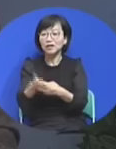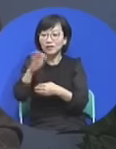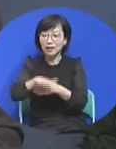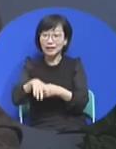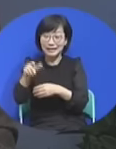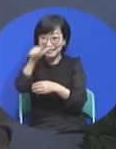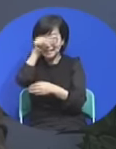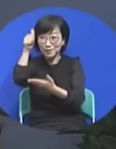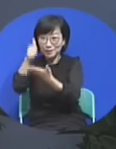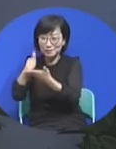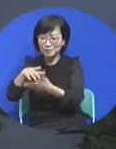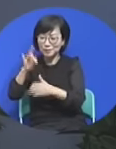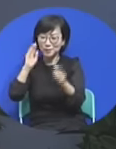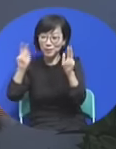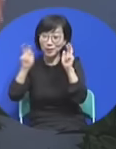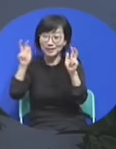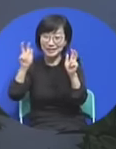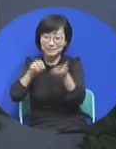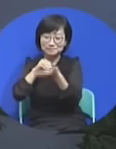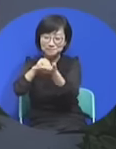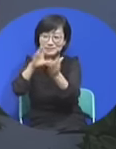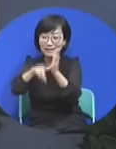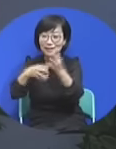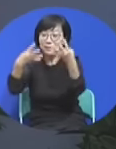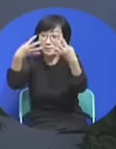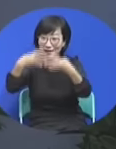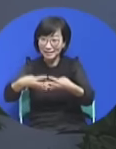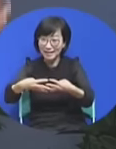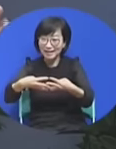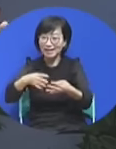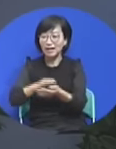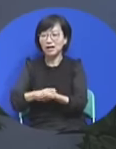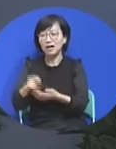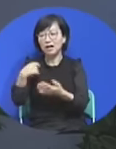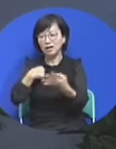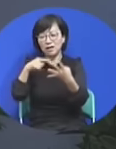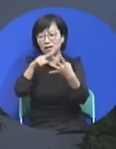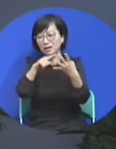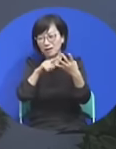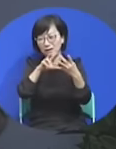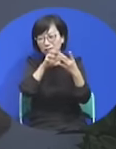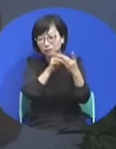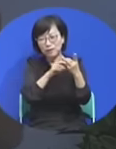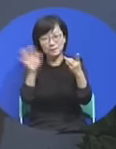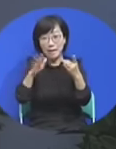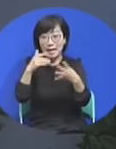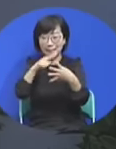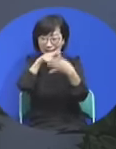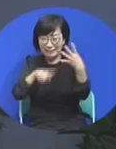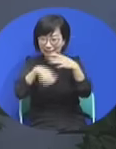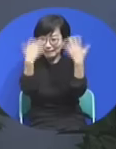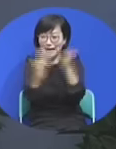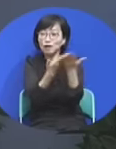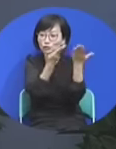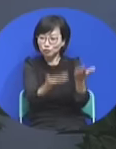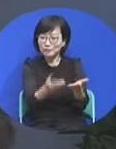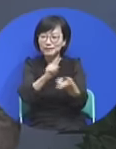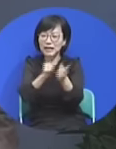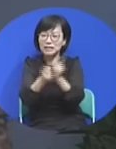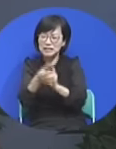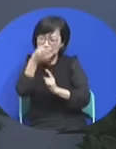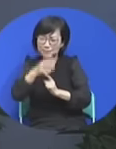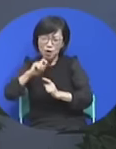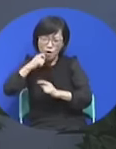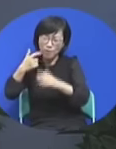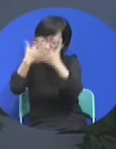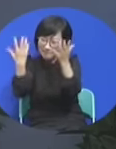other people should do, he took hold of that. 그리고 뭐 하수구 같은 뭐 이런 거 굴뚝아 청소하면 몸에 냄새 난다네. 그걸 자기가 다 한 거예요. So he carried it out. All the things